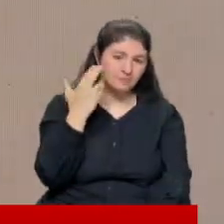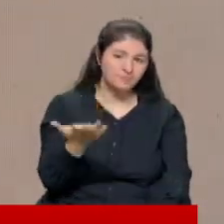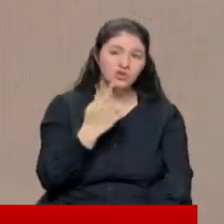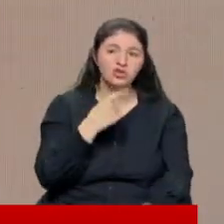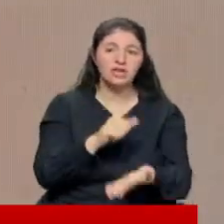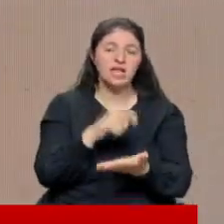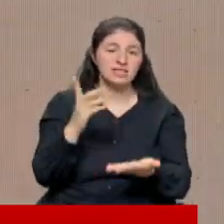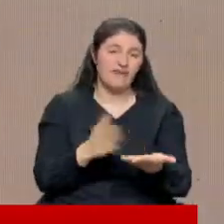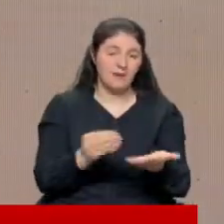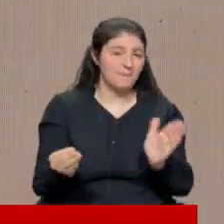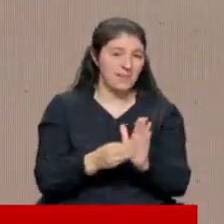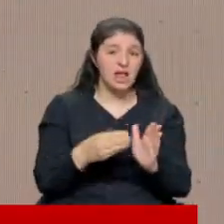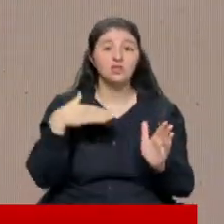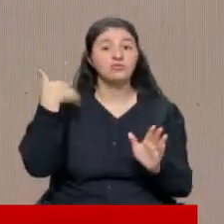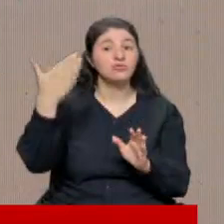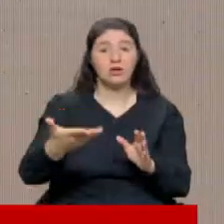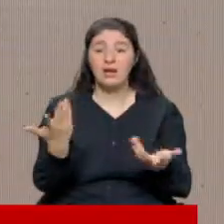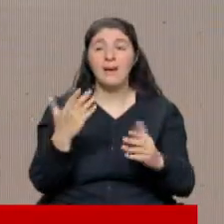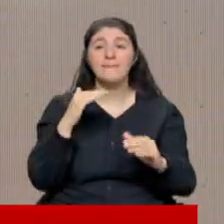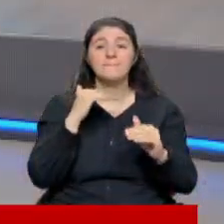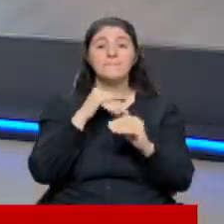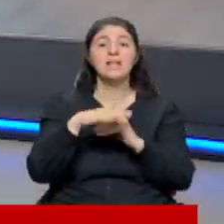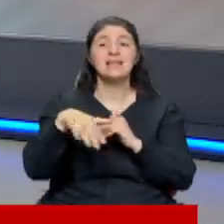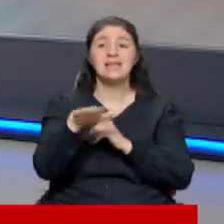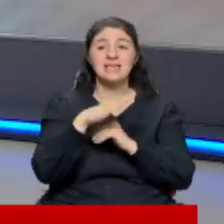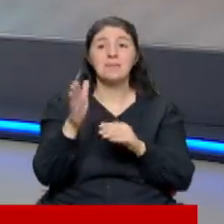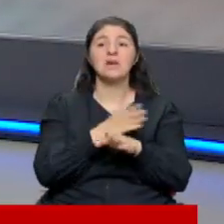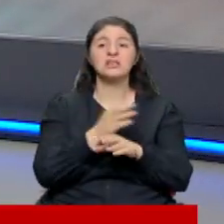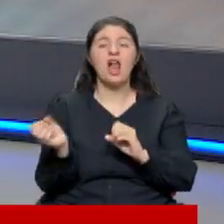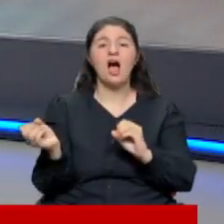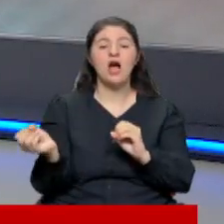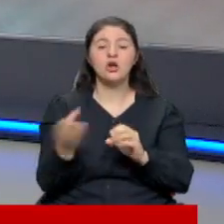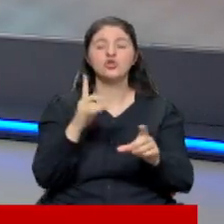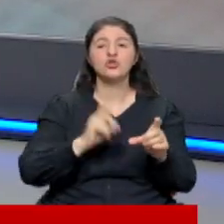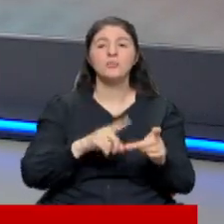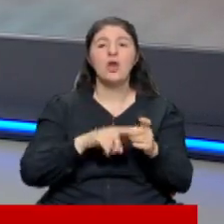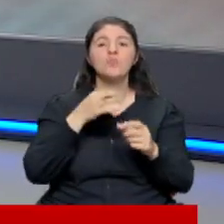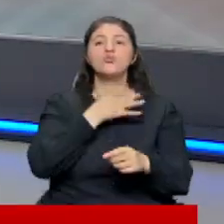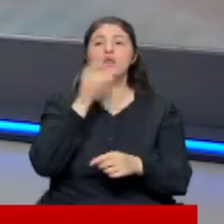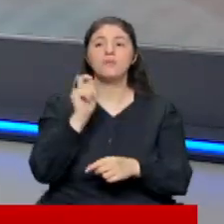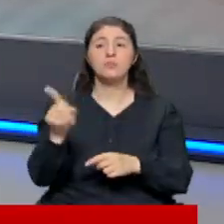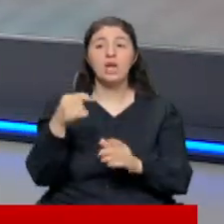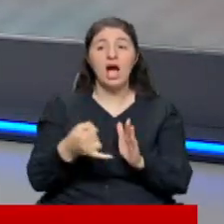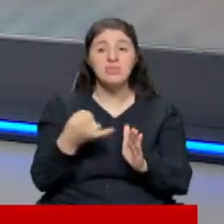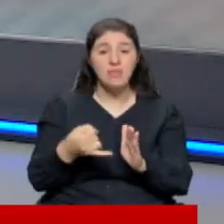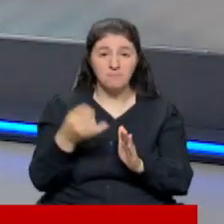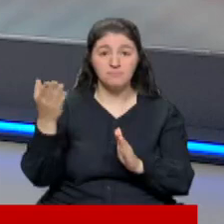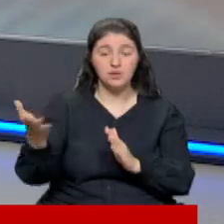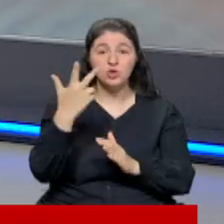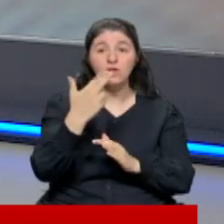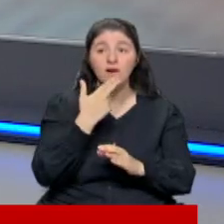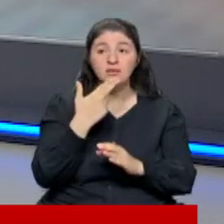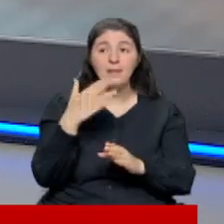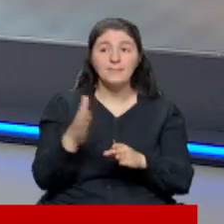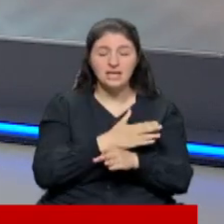Gazetesi ilk sayfadan veriyor. Ve sonrasında milleti pazar atıklarına muhtaç hale getirdiler denmiş. Burası Gaziantep. 3